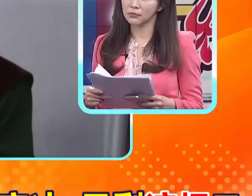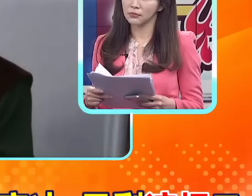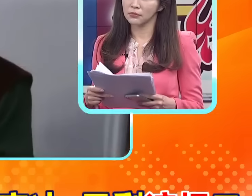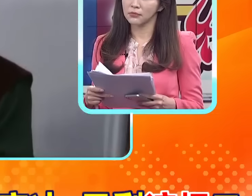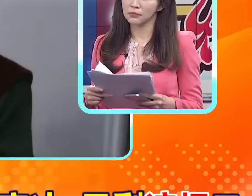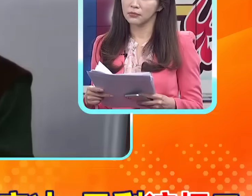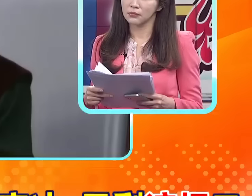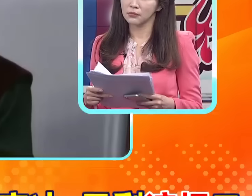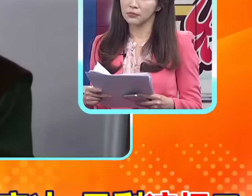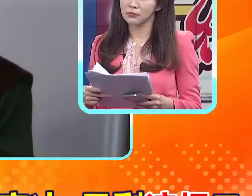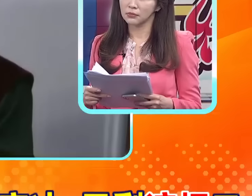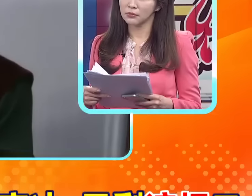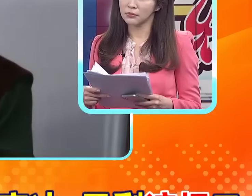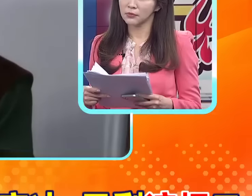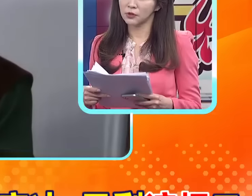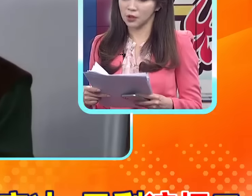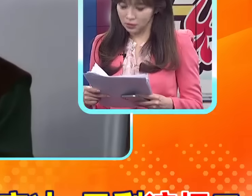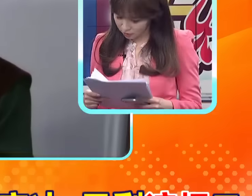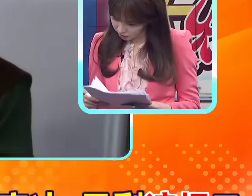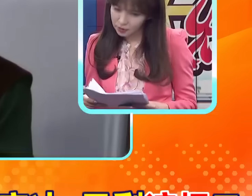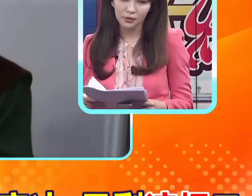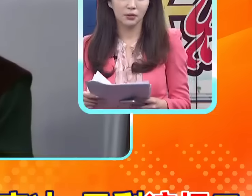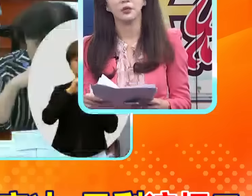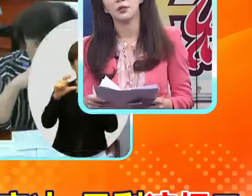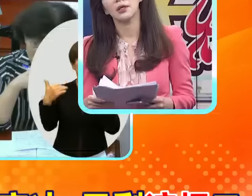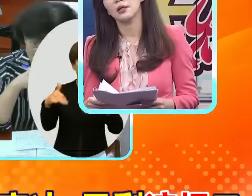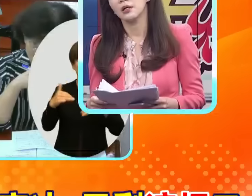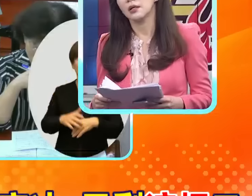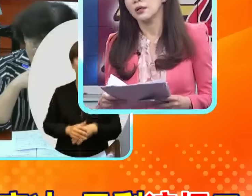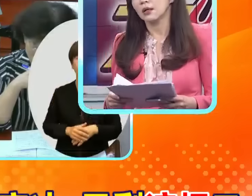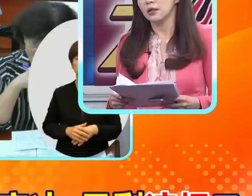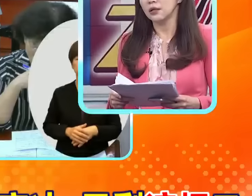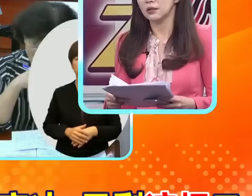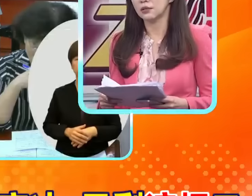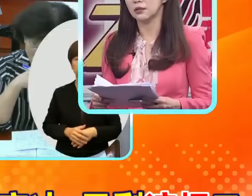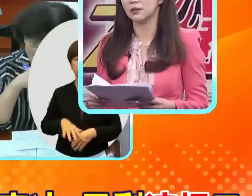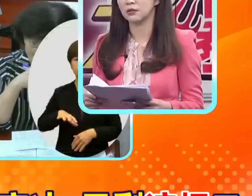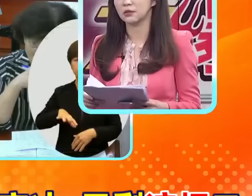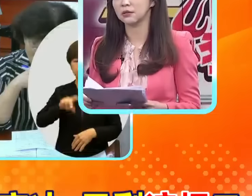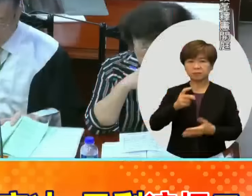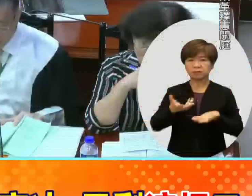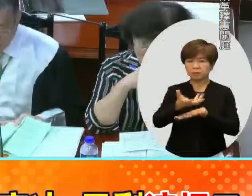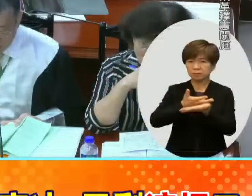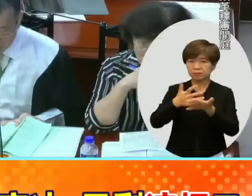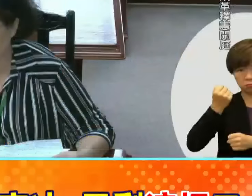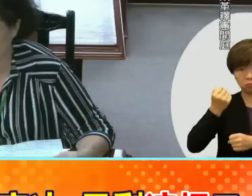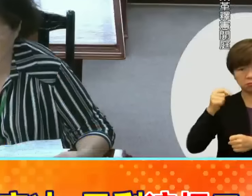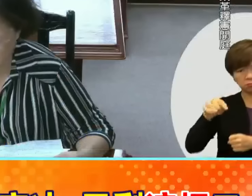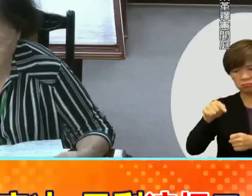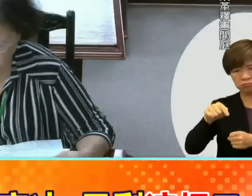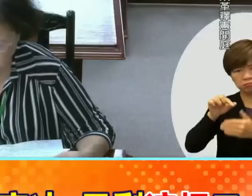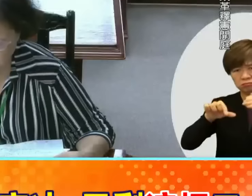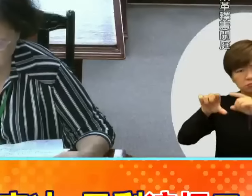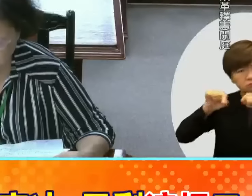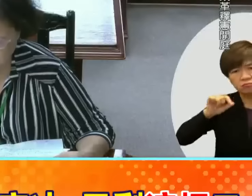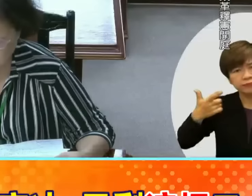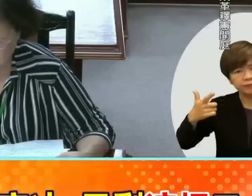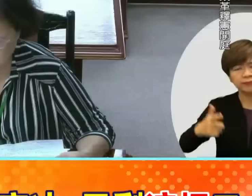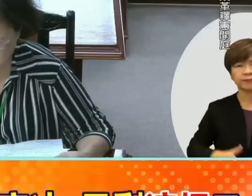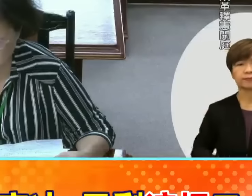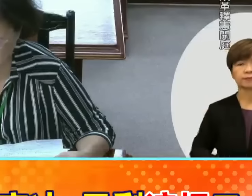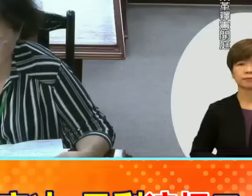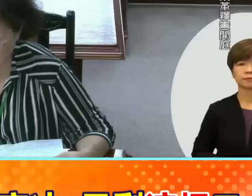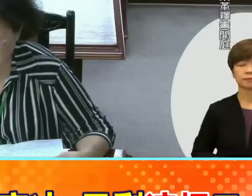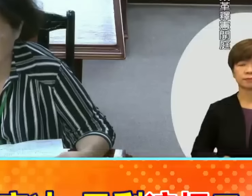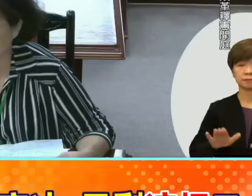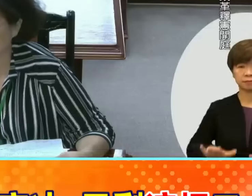只是可惜，你们好不容易经过这个会席大家的抗争，好不容易终于通过了这个法案，到最后被这样解决掉，而且你们还束手无